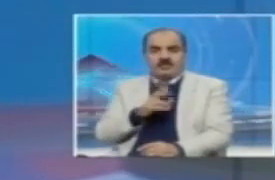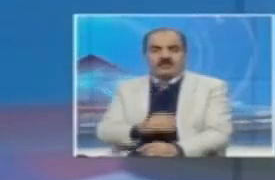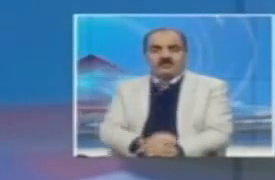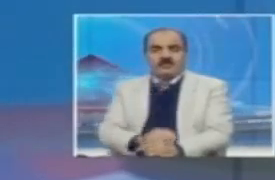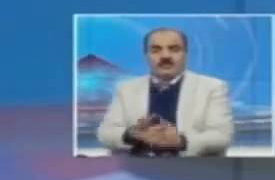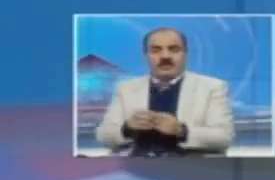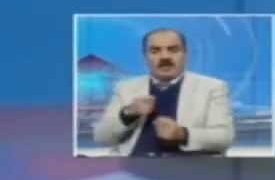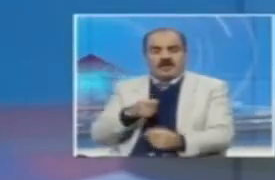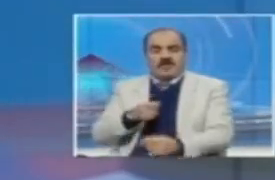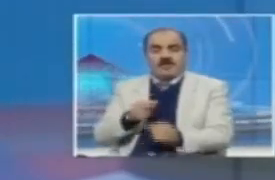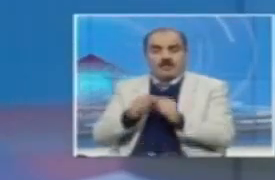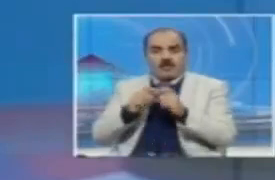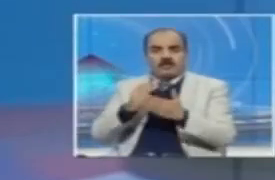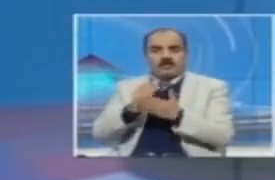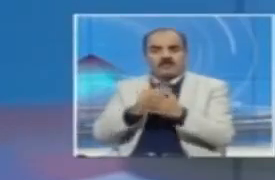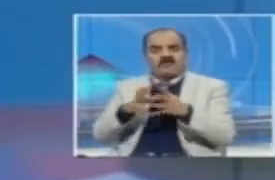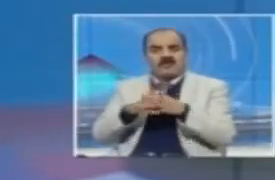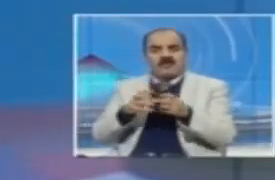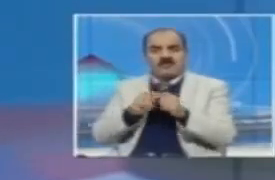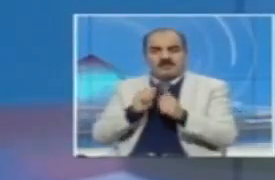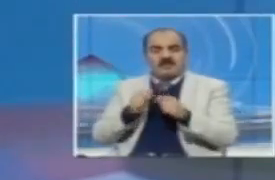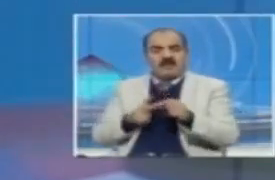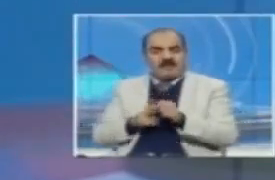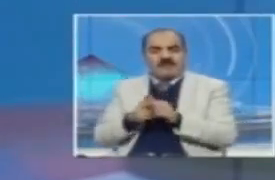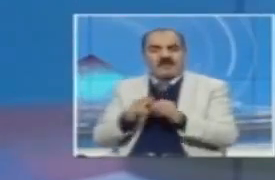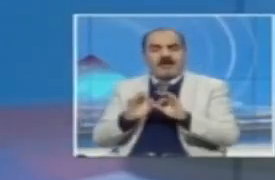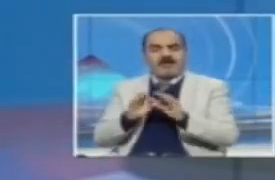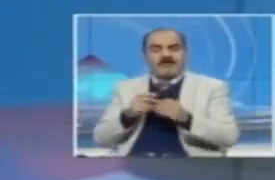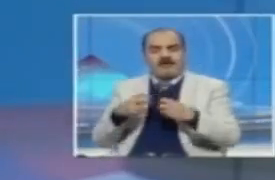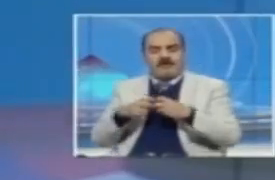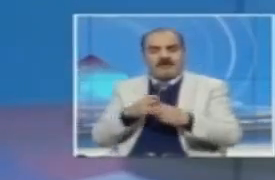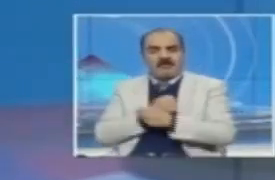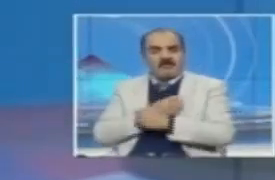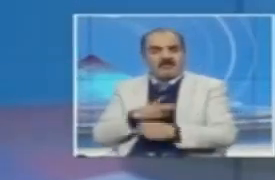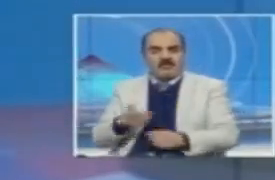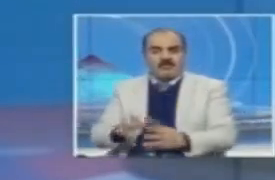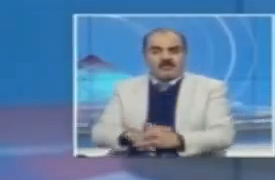موافي. لمياء أهلا بك وأطلعينا على مزيد من التفاصيل حول هذا الافتتاح.